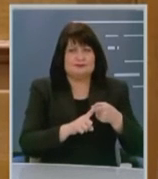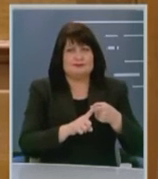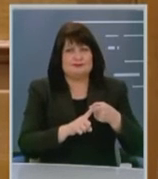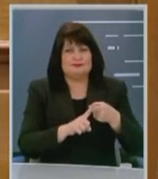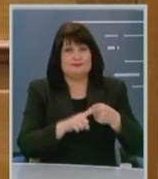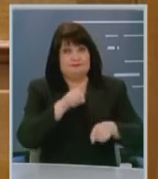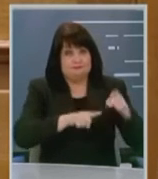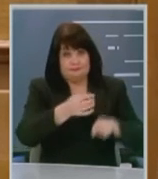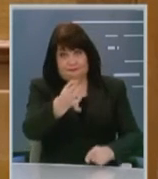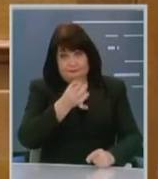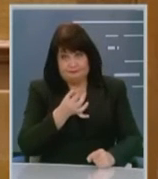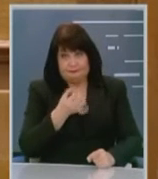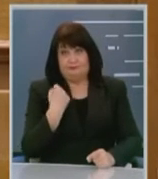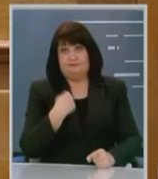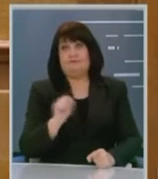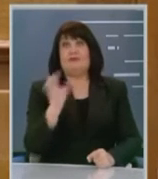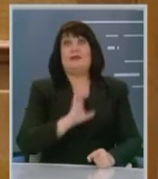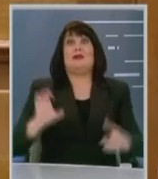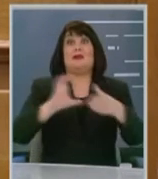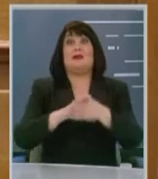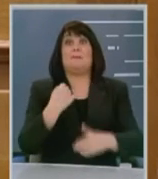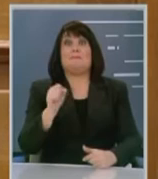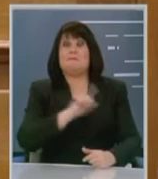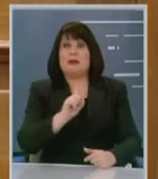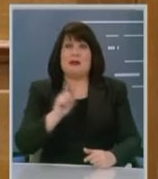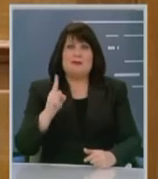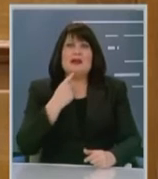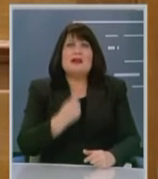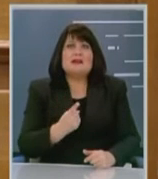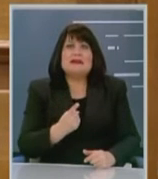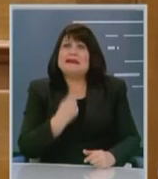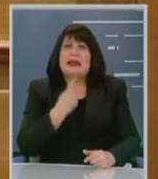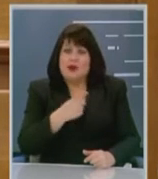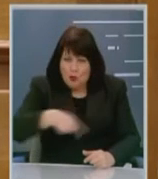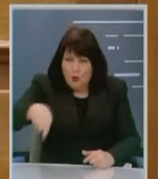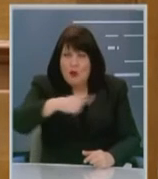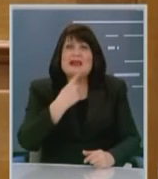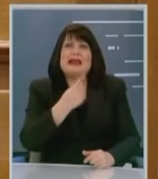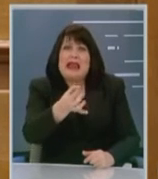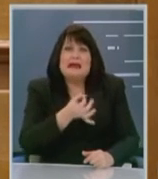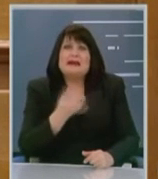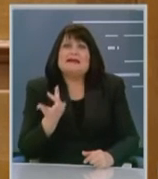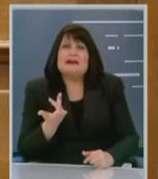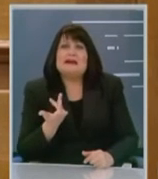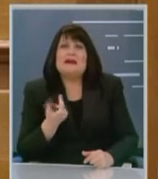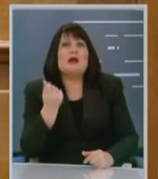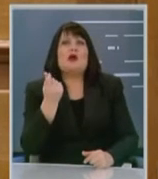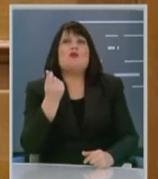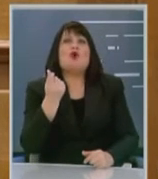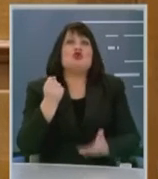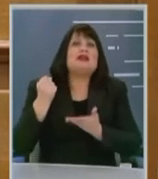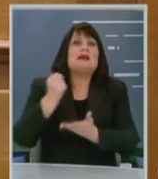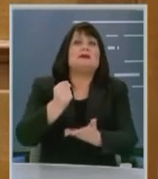των απόψεων εναντίον της Ευρωπαϊκής Ένωσης που να μην καταλήγει στην εποδό. Πόσα θα πάρουμε